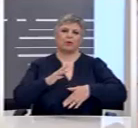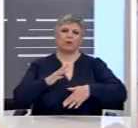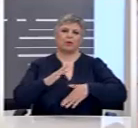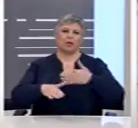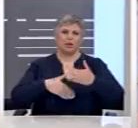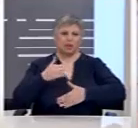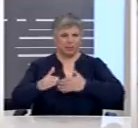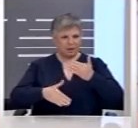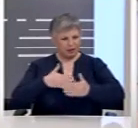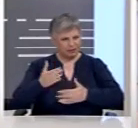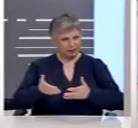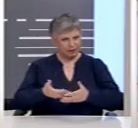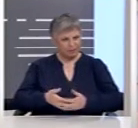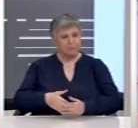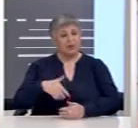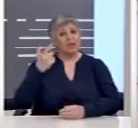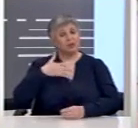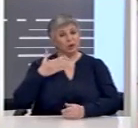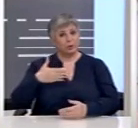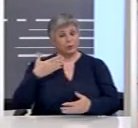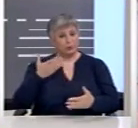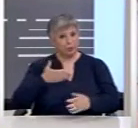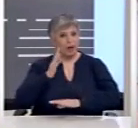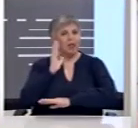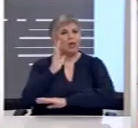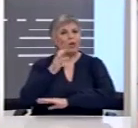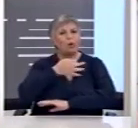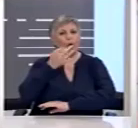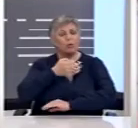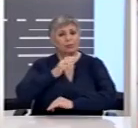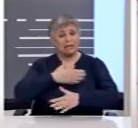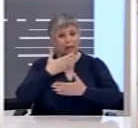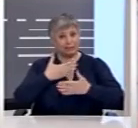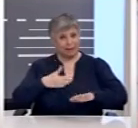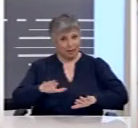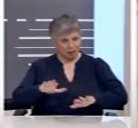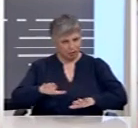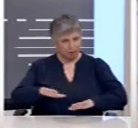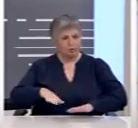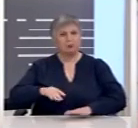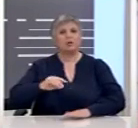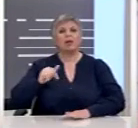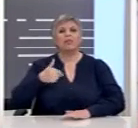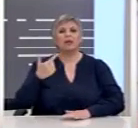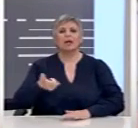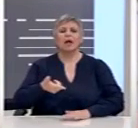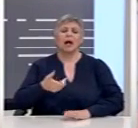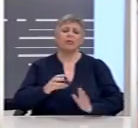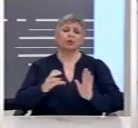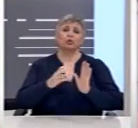Λοιπόν, κύριες και κύριοι συνάδελφοι, ολοκληρώθηκε η ειδική ημερήσια διάταξη ως προς το πρώτο μέρος, σύμφωνα με το